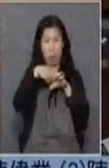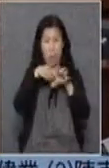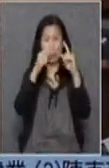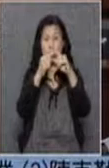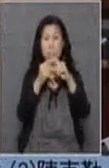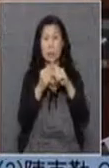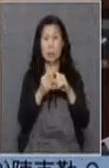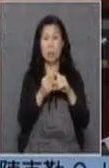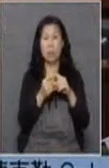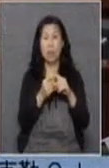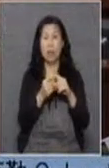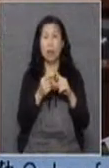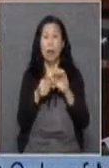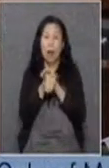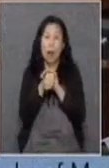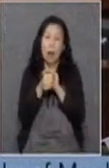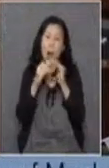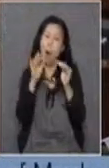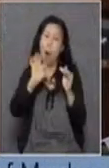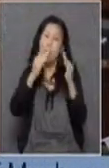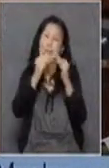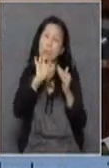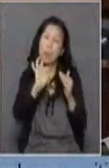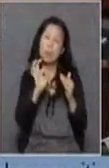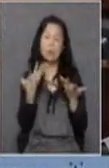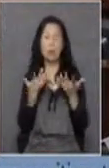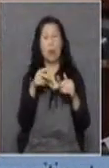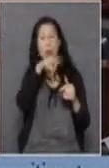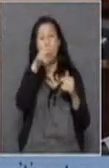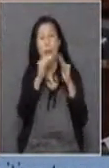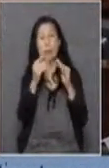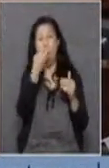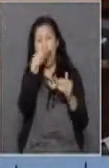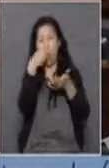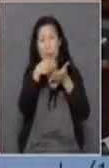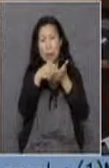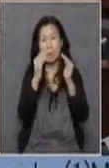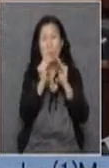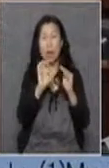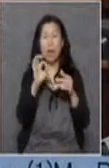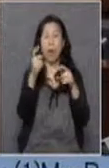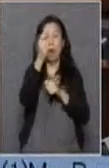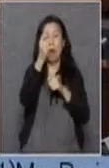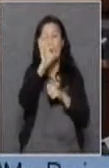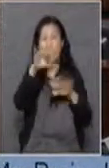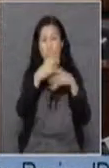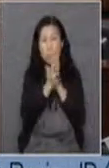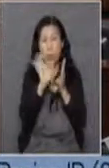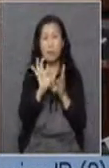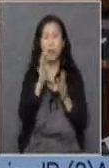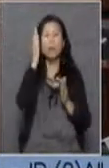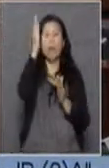是無殼蝸牛，在香港是買不到樓， 是没有福利没有前